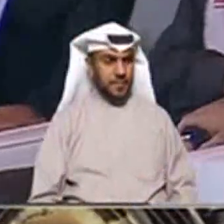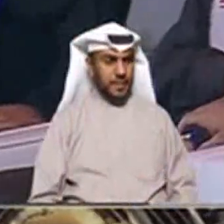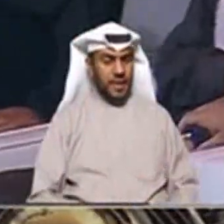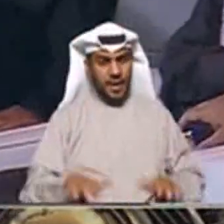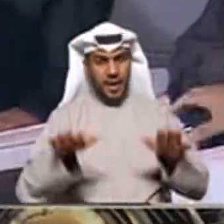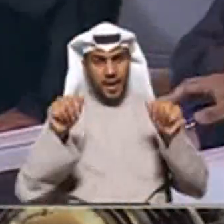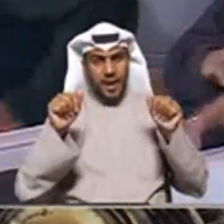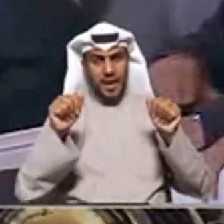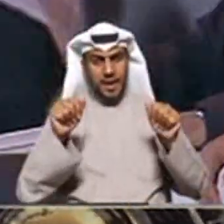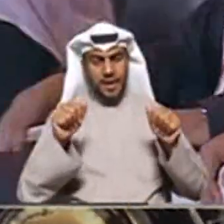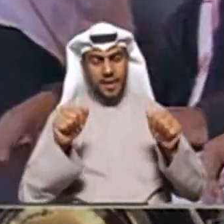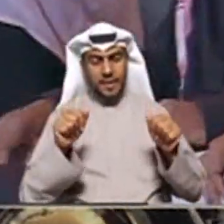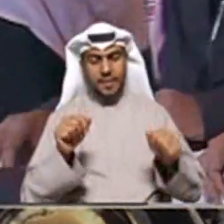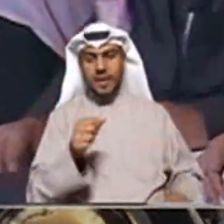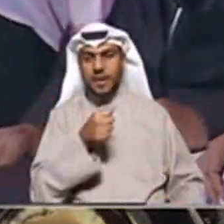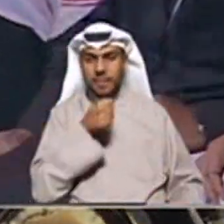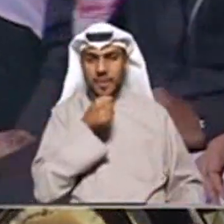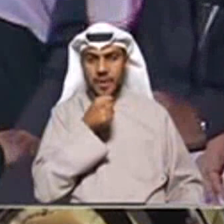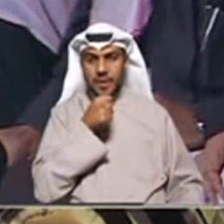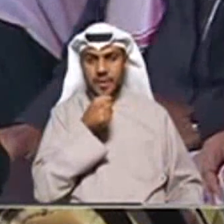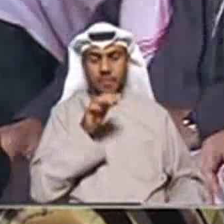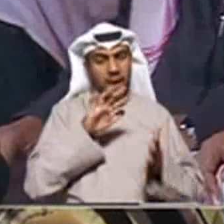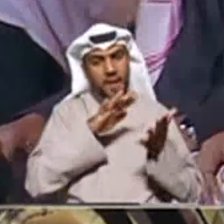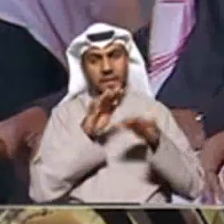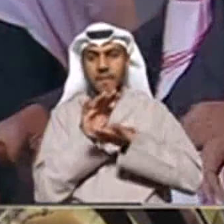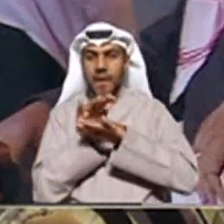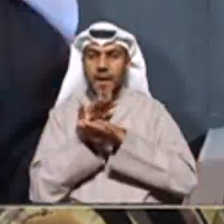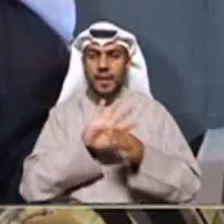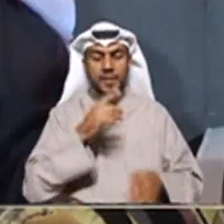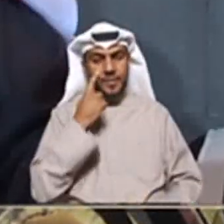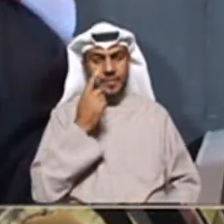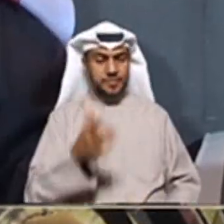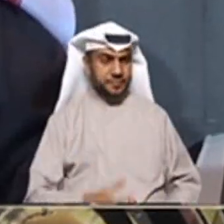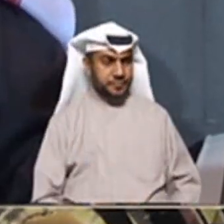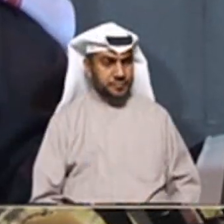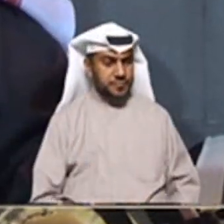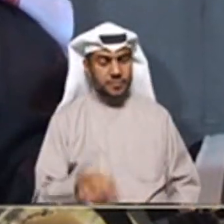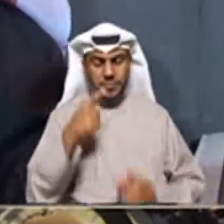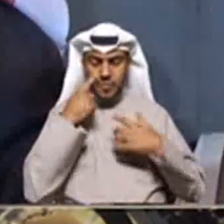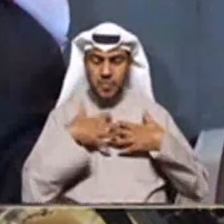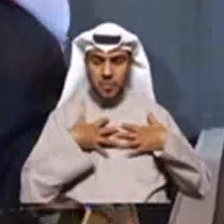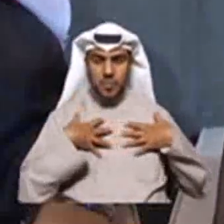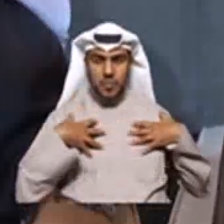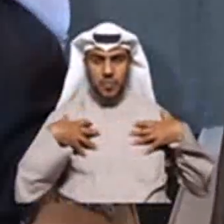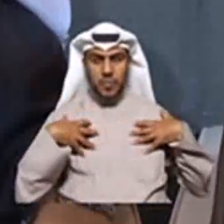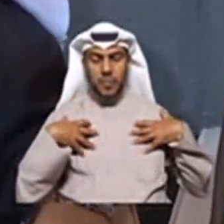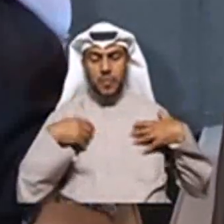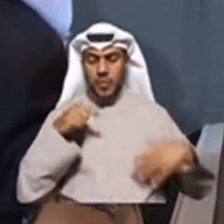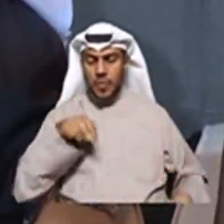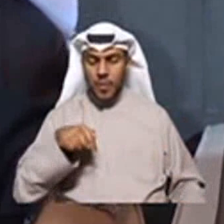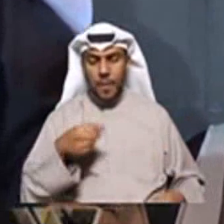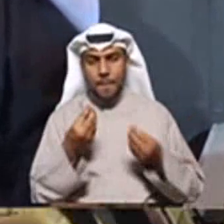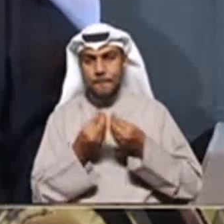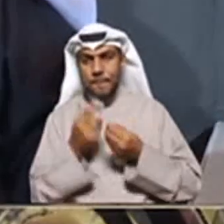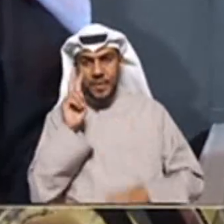ألقى نائب وزير شؤون الديوان الأميري كلمة أعلن فيها: يطيب لي نيابة عن سيدي حضرة